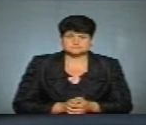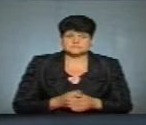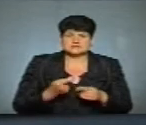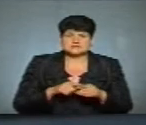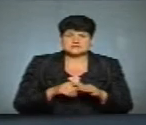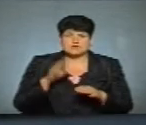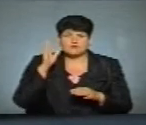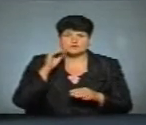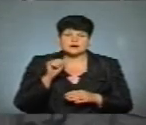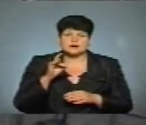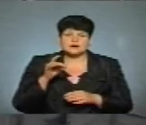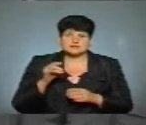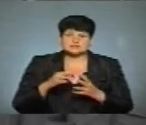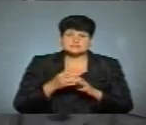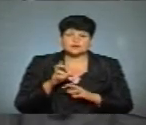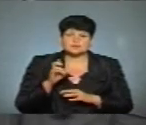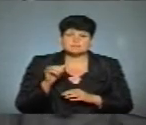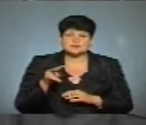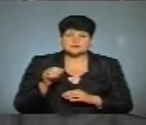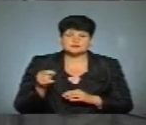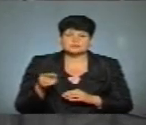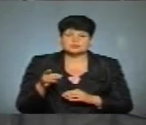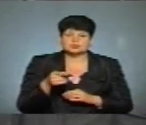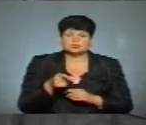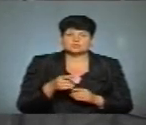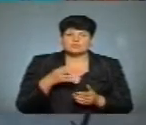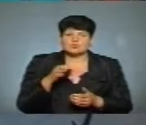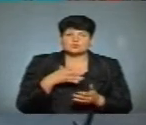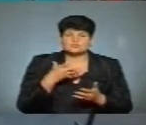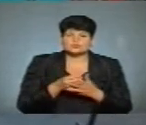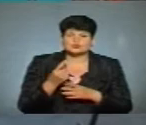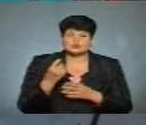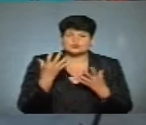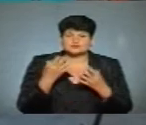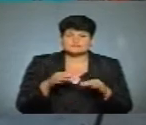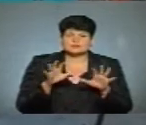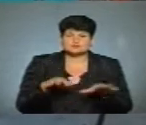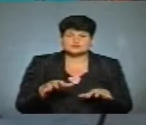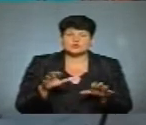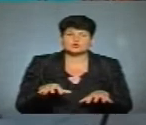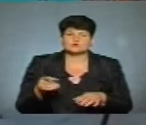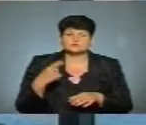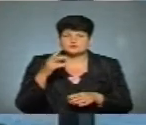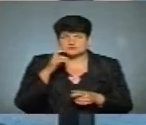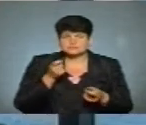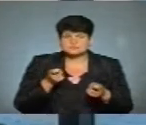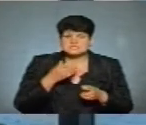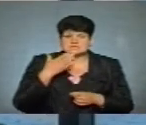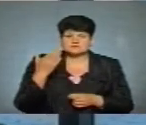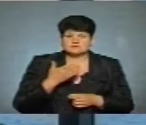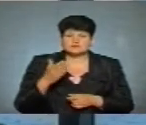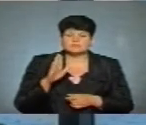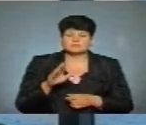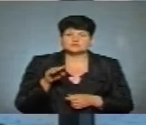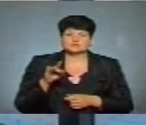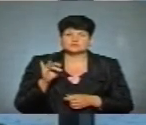водна арена в селі Біла Тернопільського району. Тут сьогодні про свої 100 днів на посаді голови Тернопільської облдержадміністрації звітував Володимир Труш.